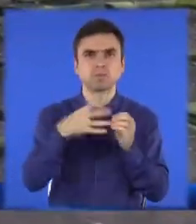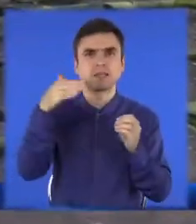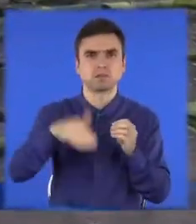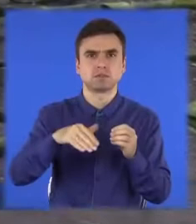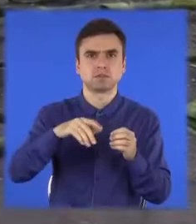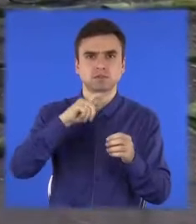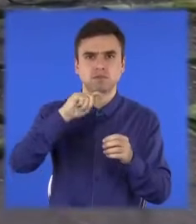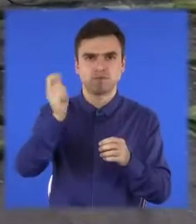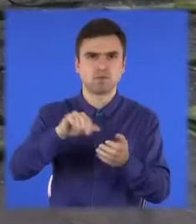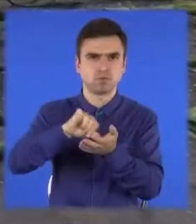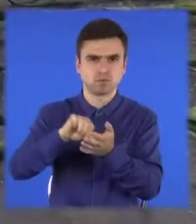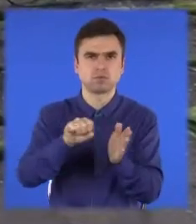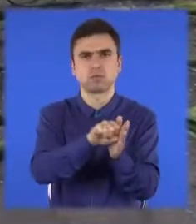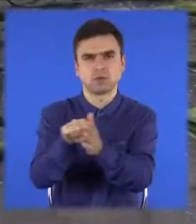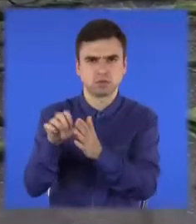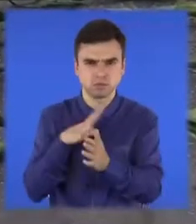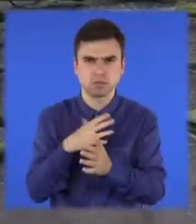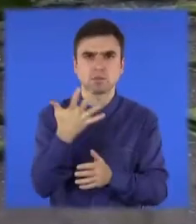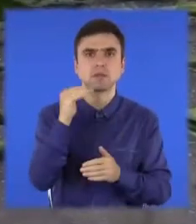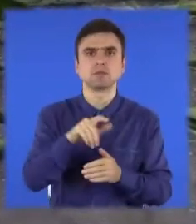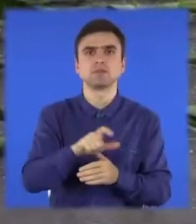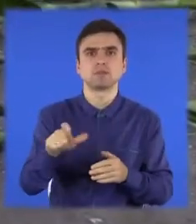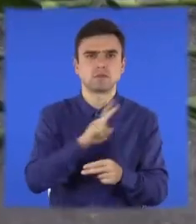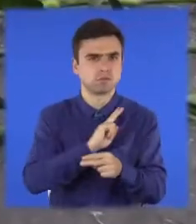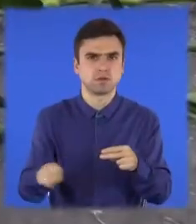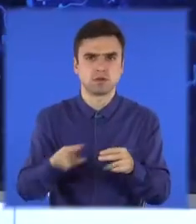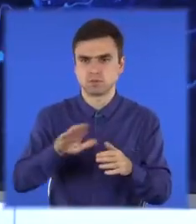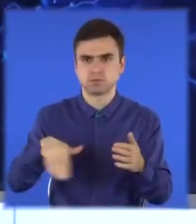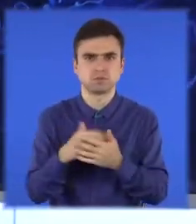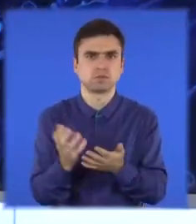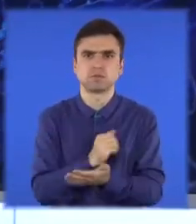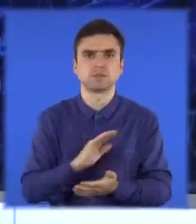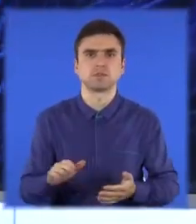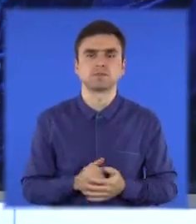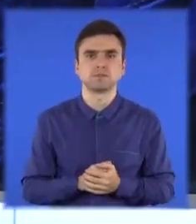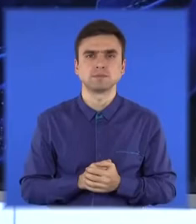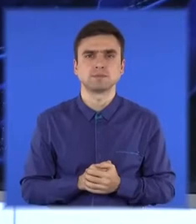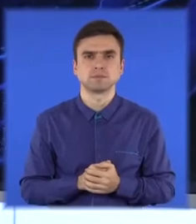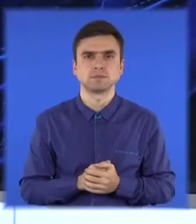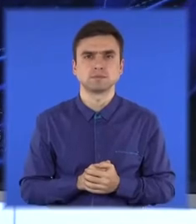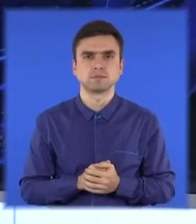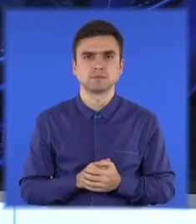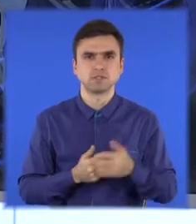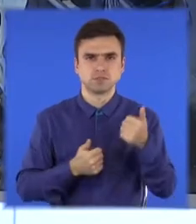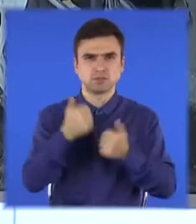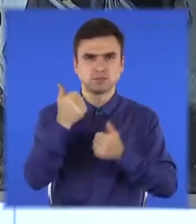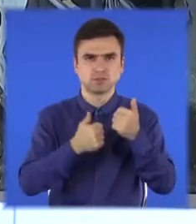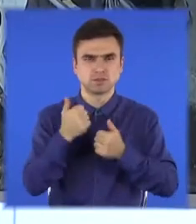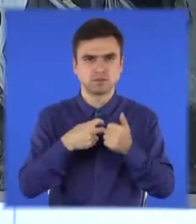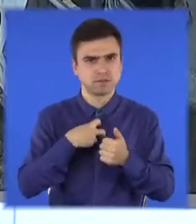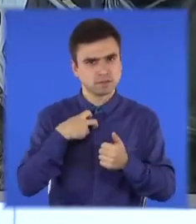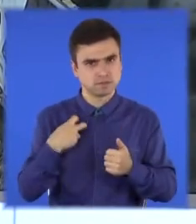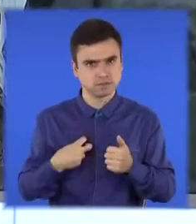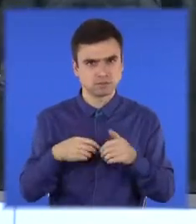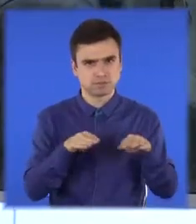Христенко, Перший міський. Вижили та перемогли. На автодромі